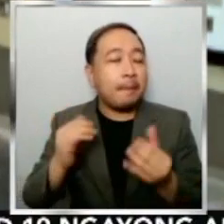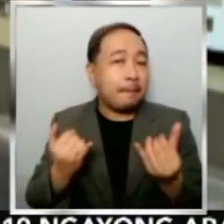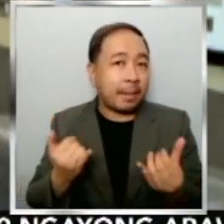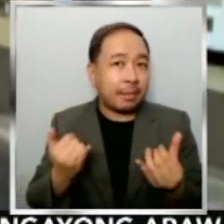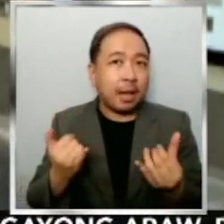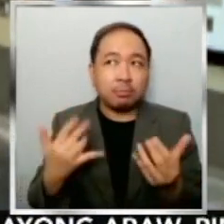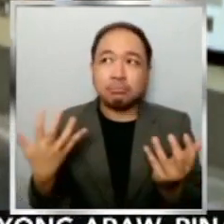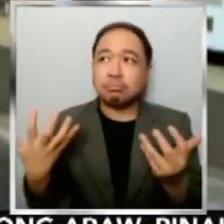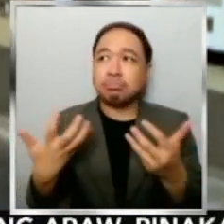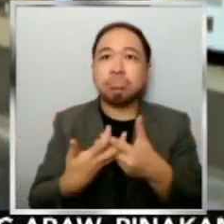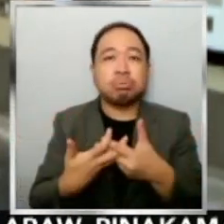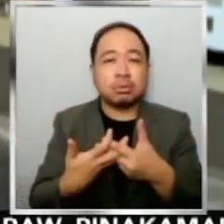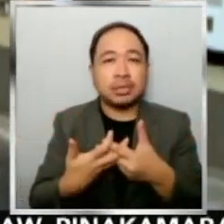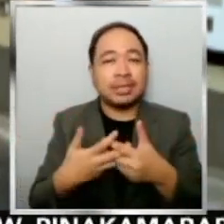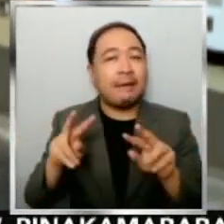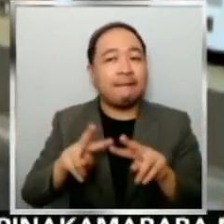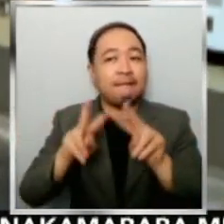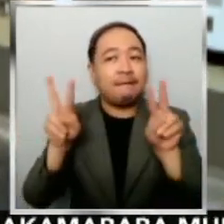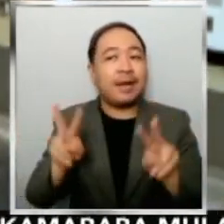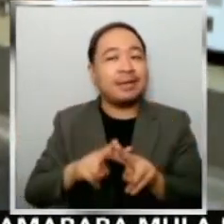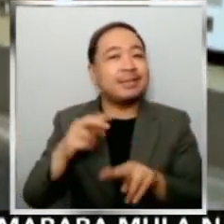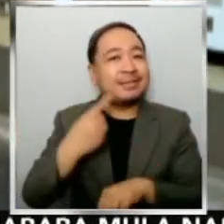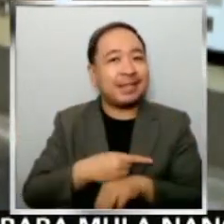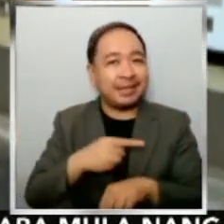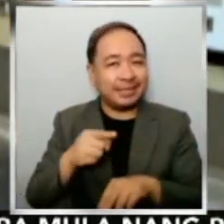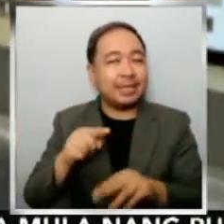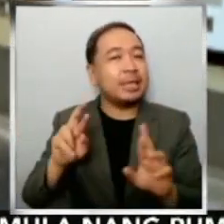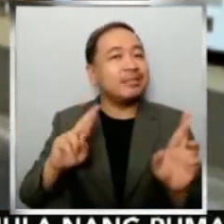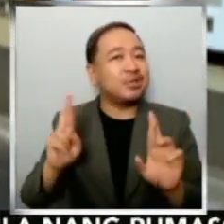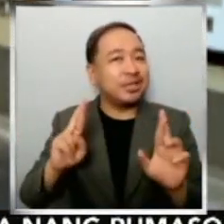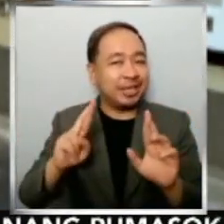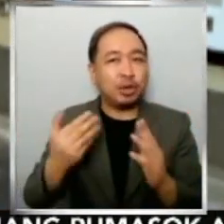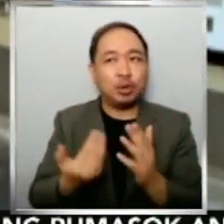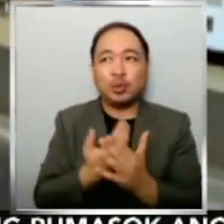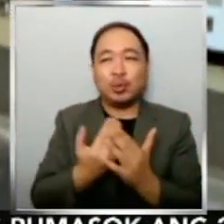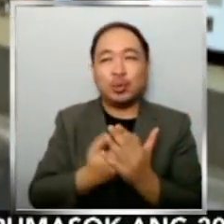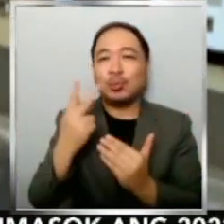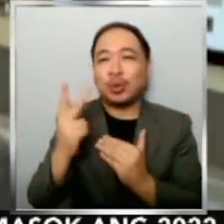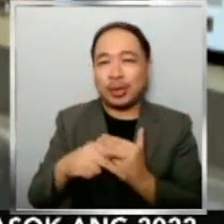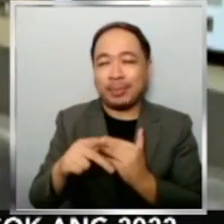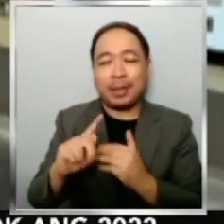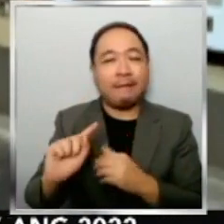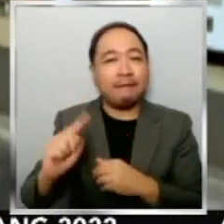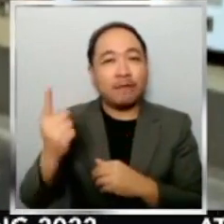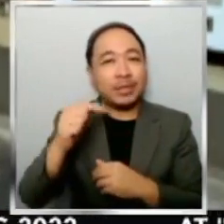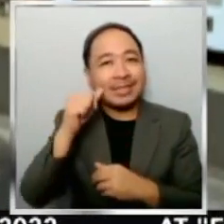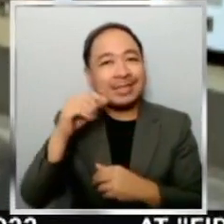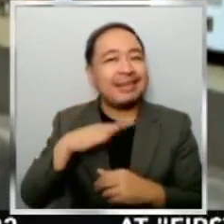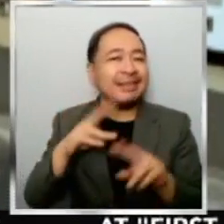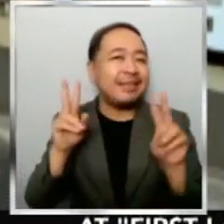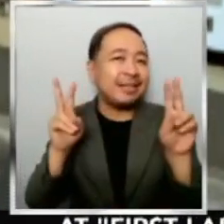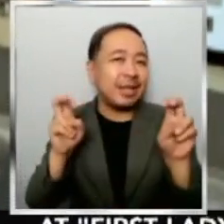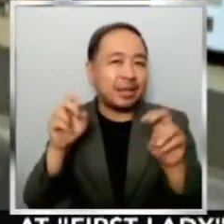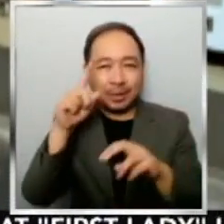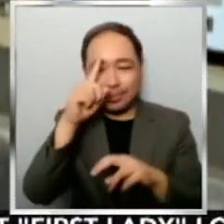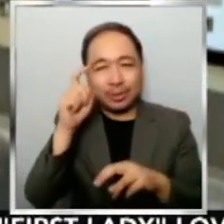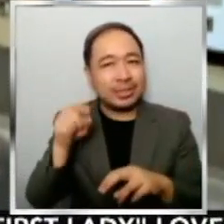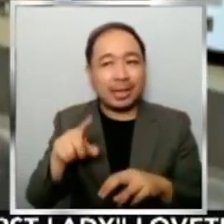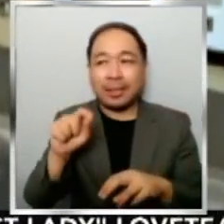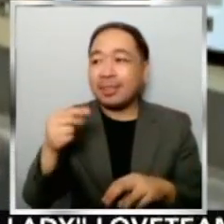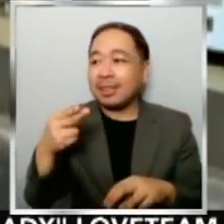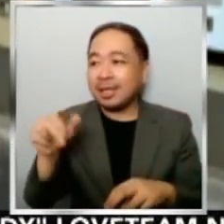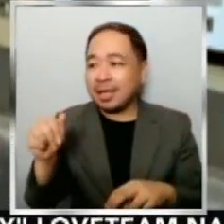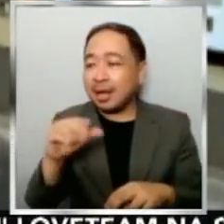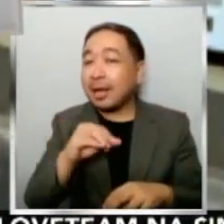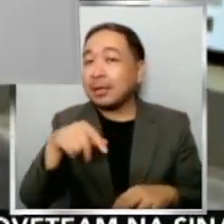na may hatid na dagdag na kilig. Dahil yan sa tambalan ni Nathia Tomalia at Pancho Magno. Makichika kay